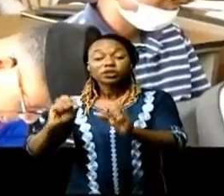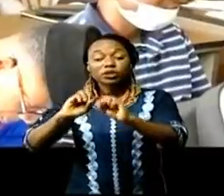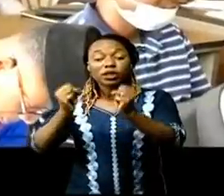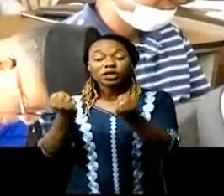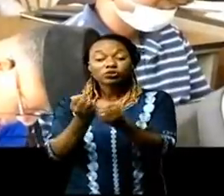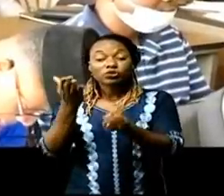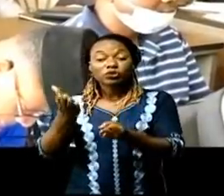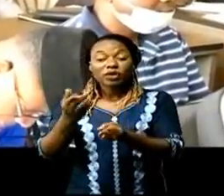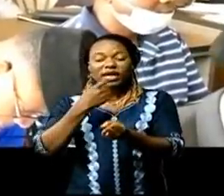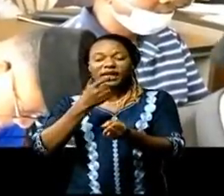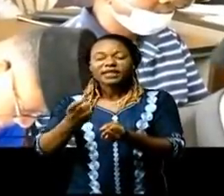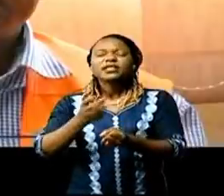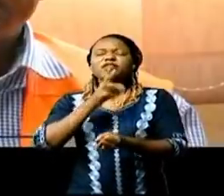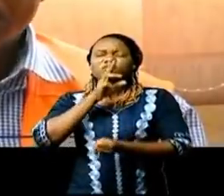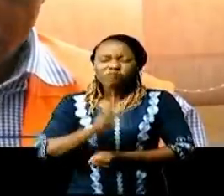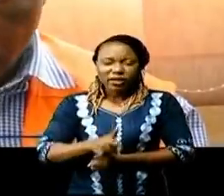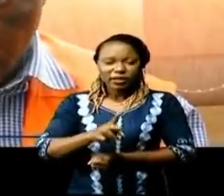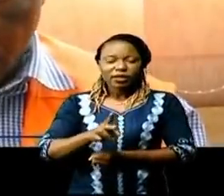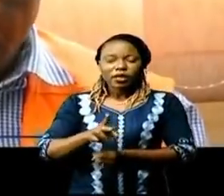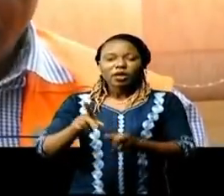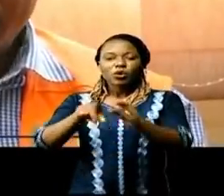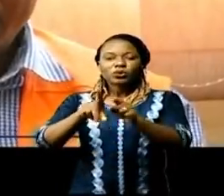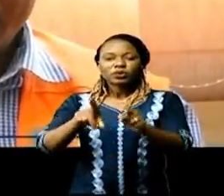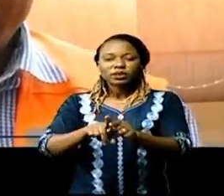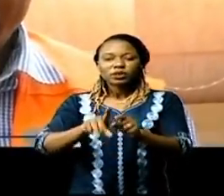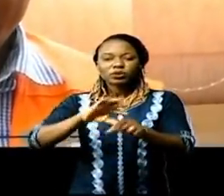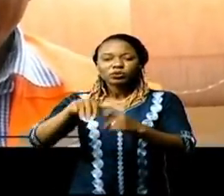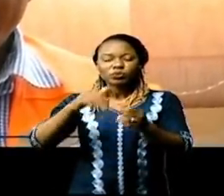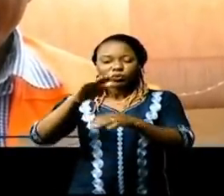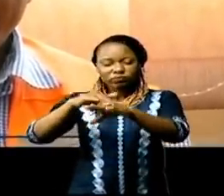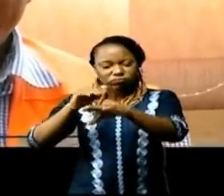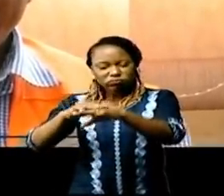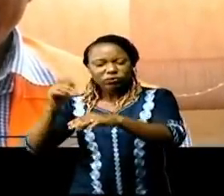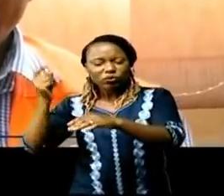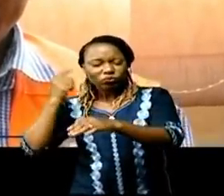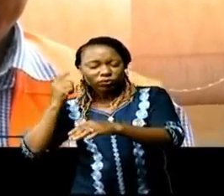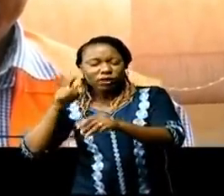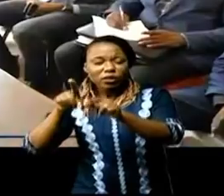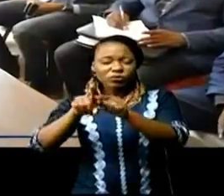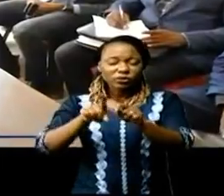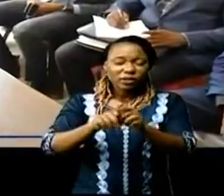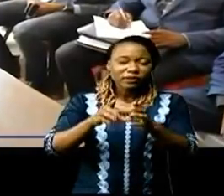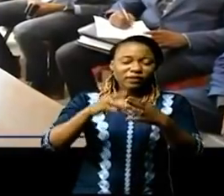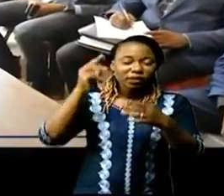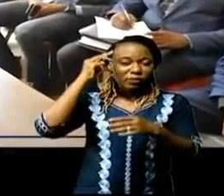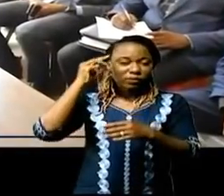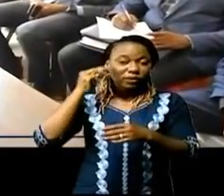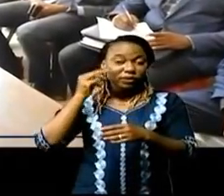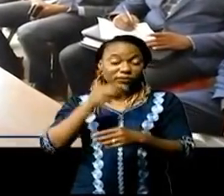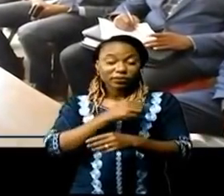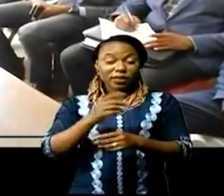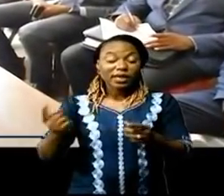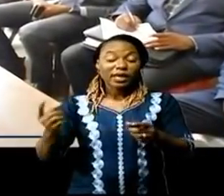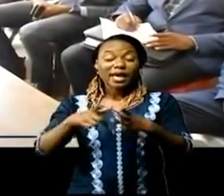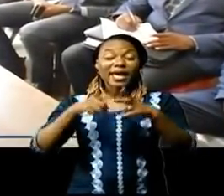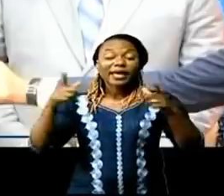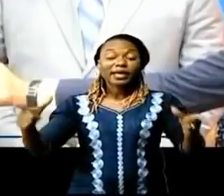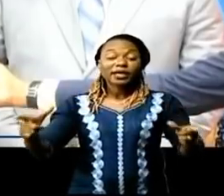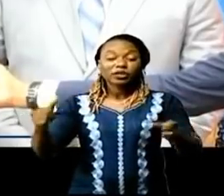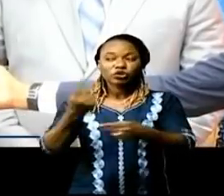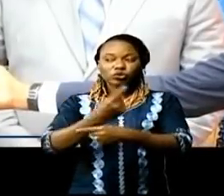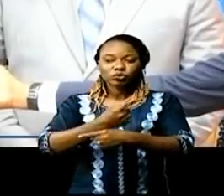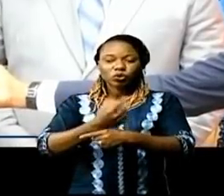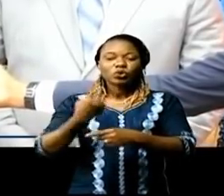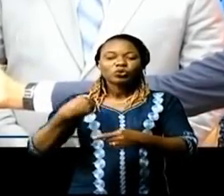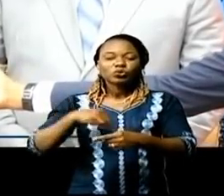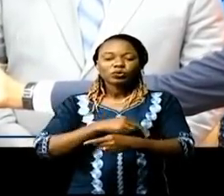a donné toutes les assurances quant à ce qui venait d'être convenu avec le ministre provincial des Transports. C'était un grand jour et que nous avons pris